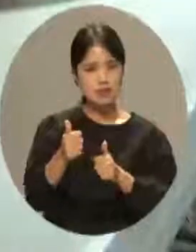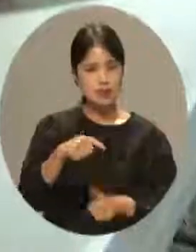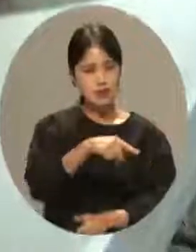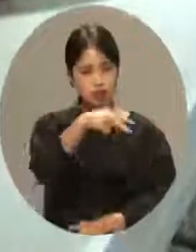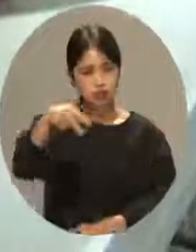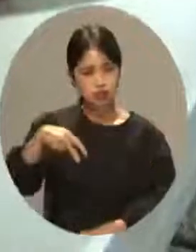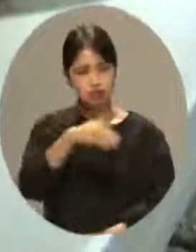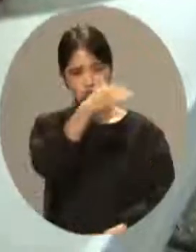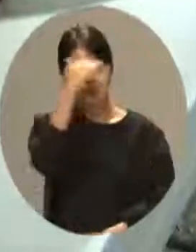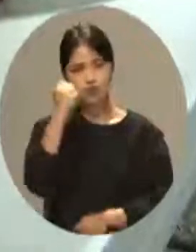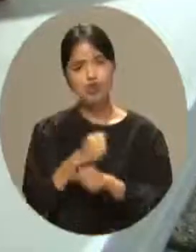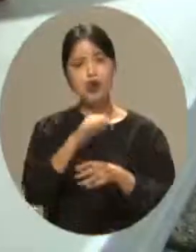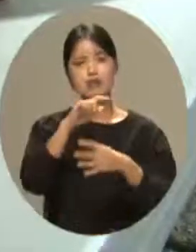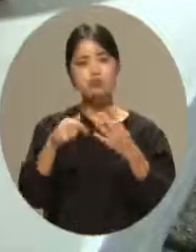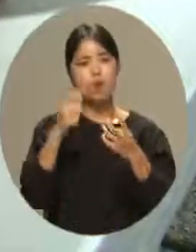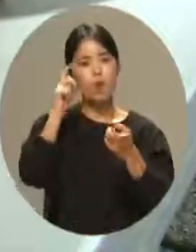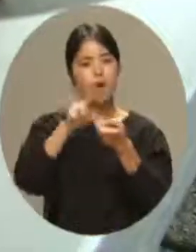프로그램 등이 관심을 끌었습니다